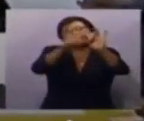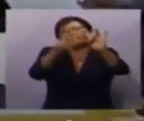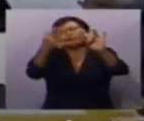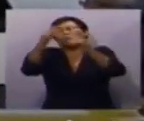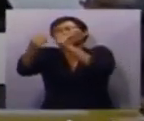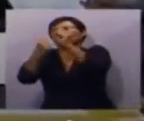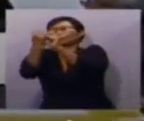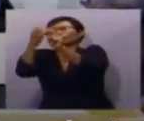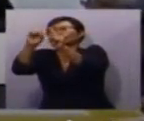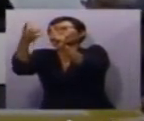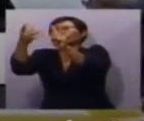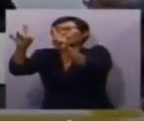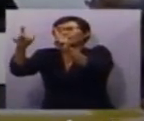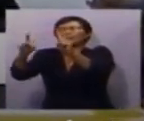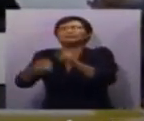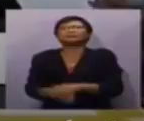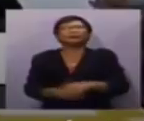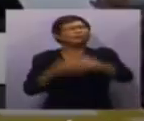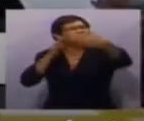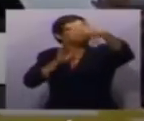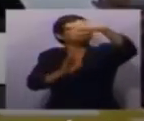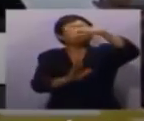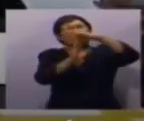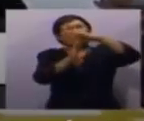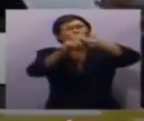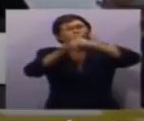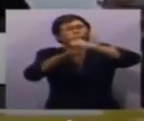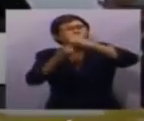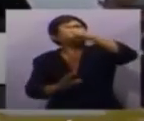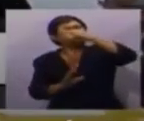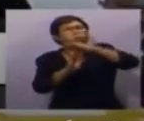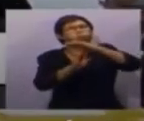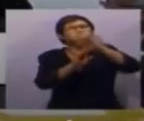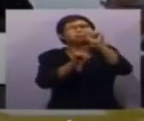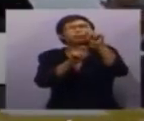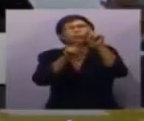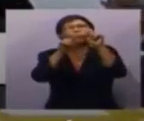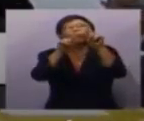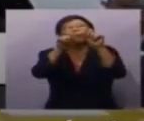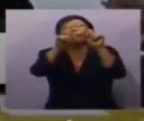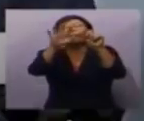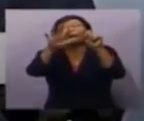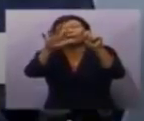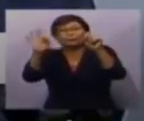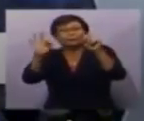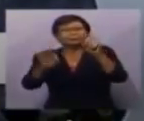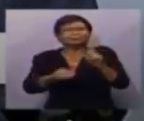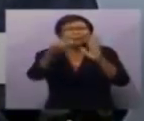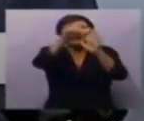8 Mei 2018 di bawah Akta Kesalahan Pilihan Raya